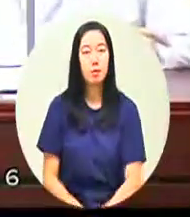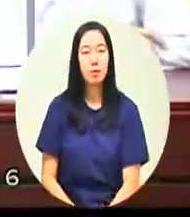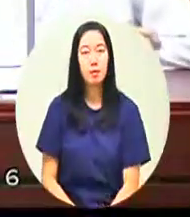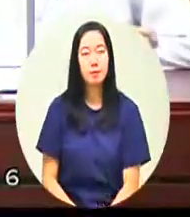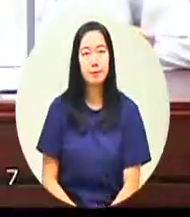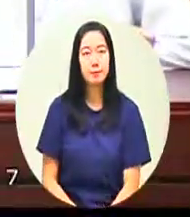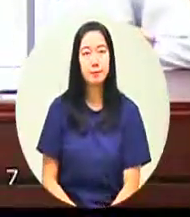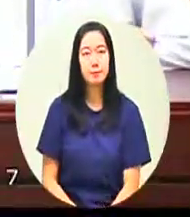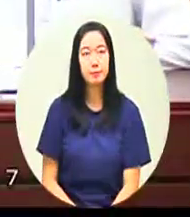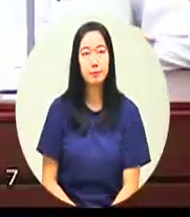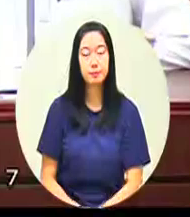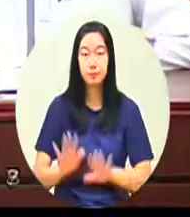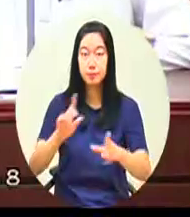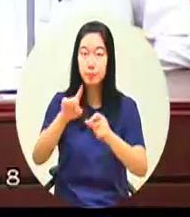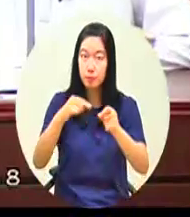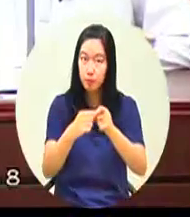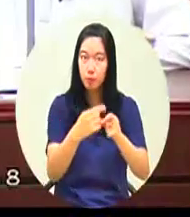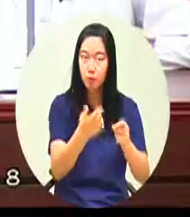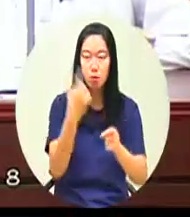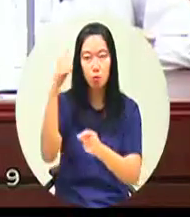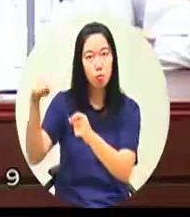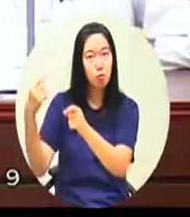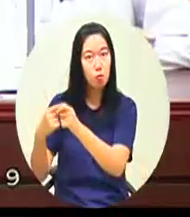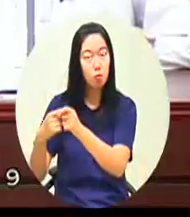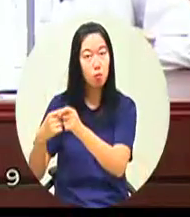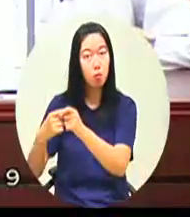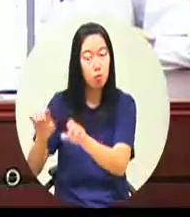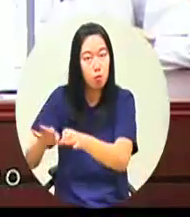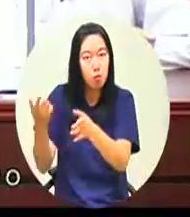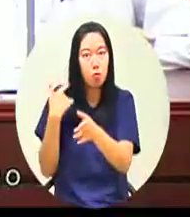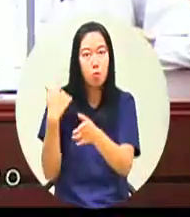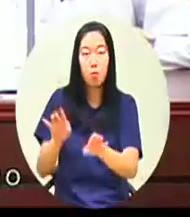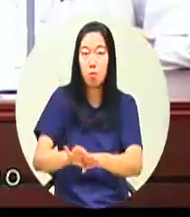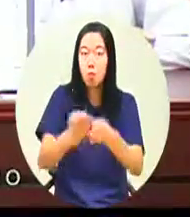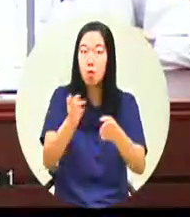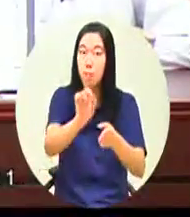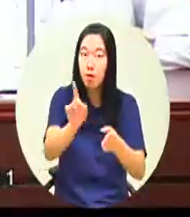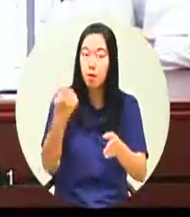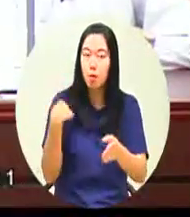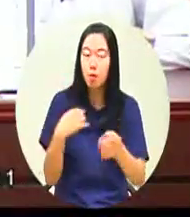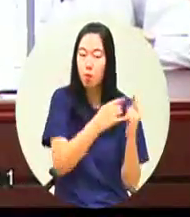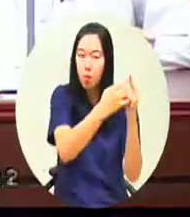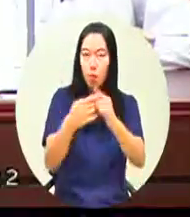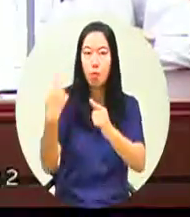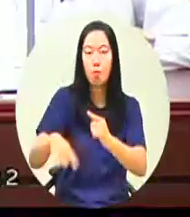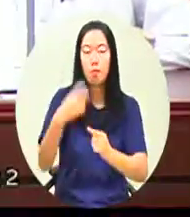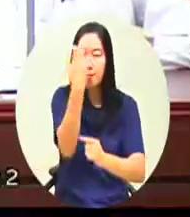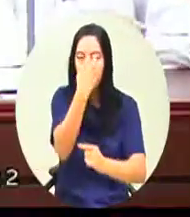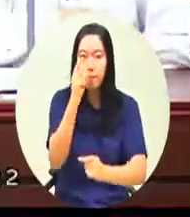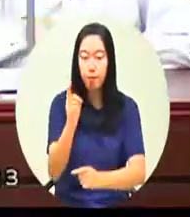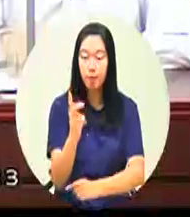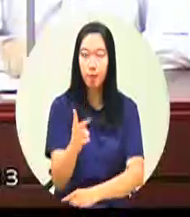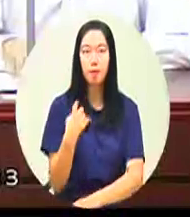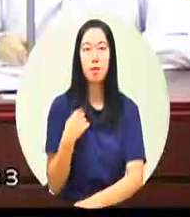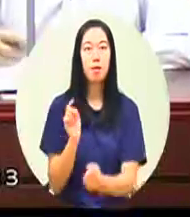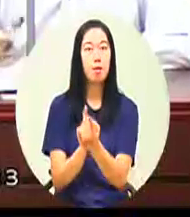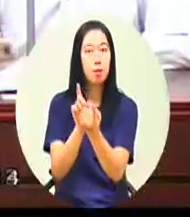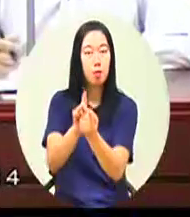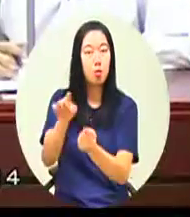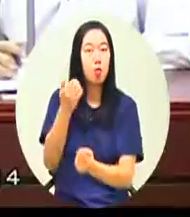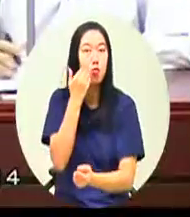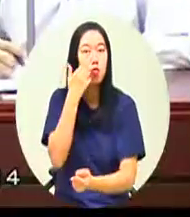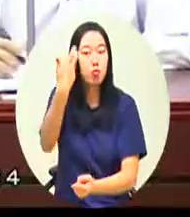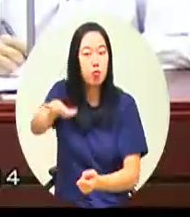阮今年底吼，也是明年初，阮会启动一个机制，就是阮去现场佫较检查一下吼，因为遐水若无